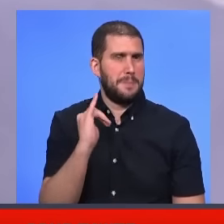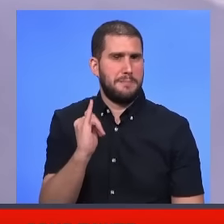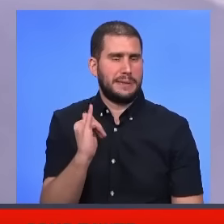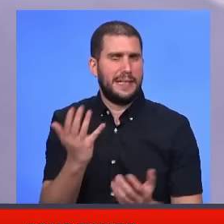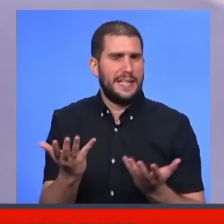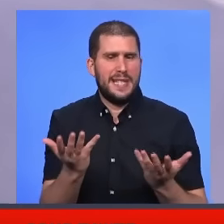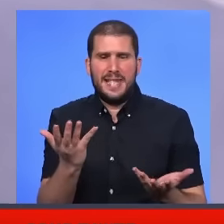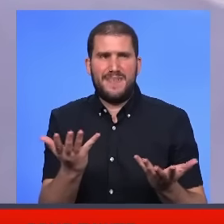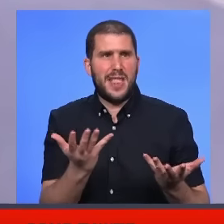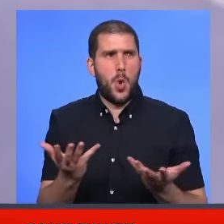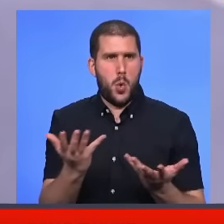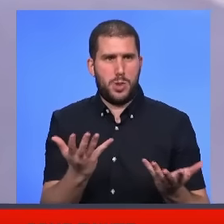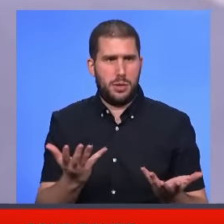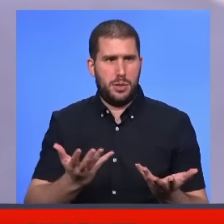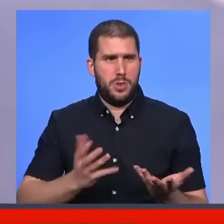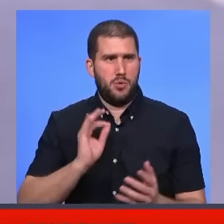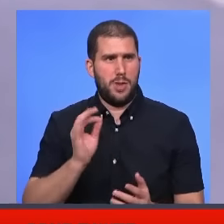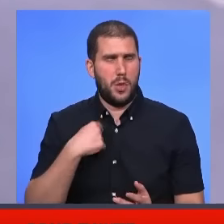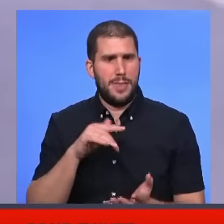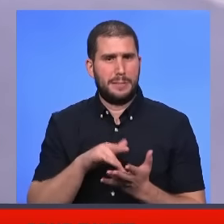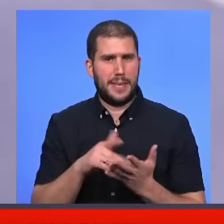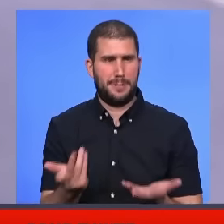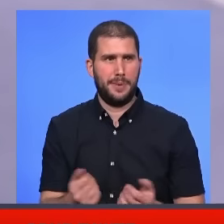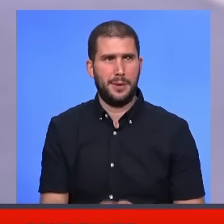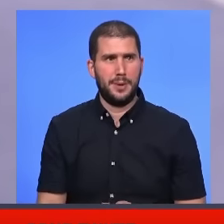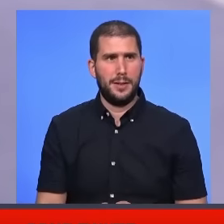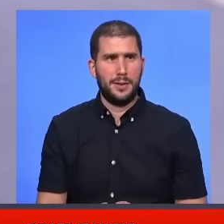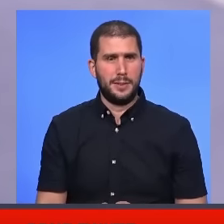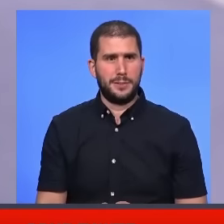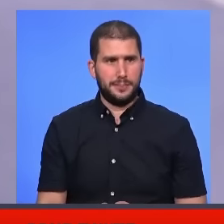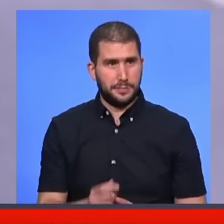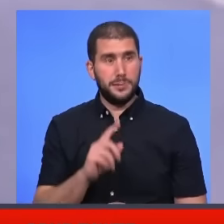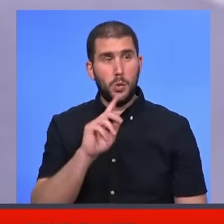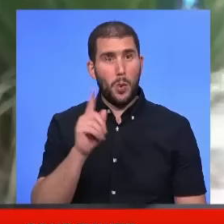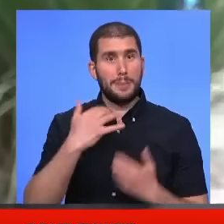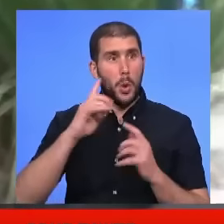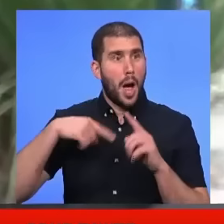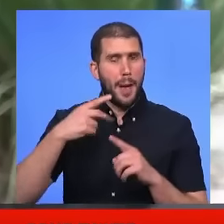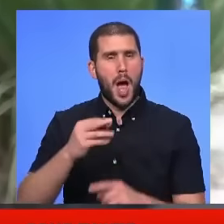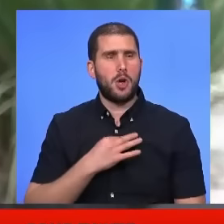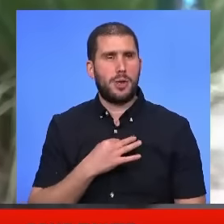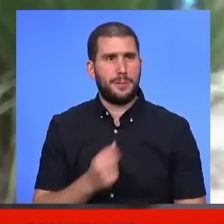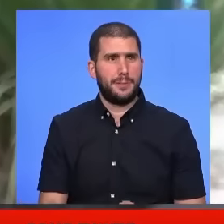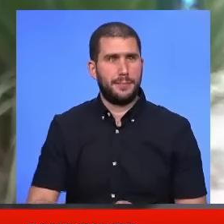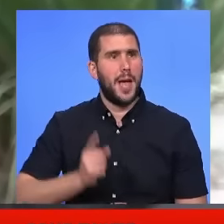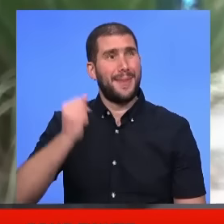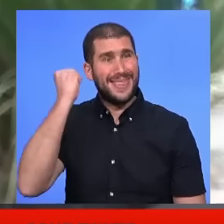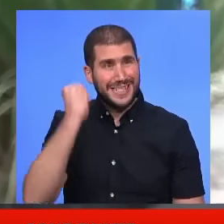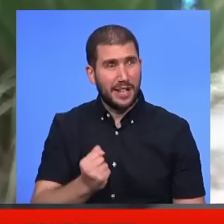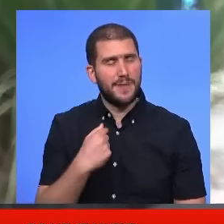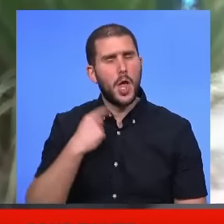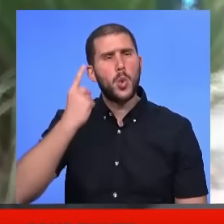תדמיין לעצמך מה זה האי-וודאות הזאת שאנחנו נמצאים בה. יכול להיות שהבשורה הבאה תהיה הלך שלי. הם נרצחו ואנחנו